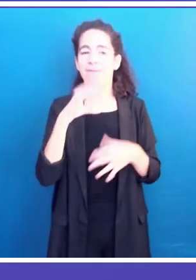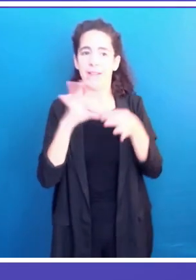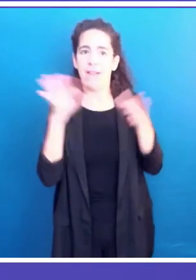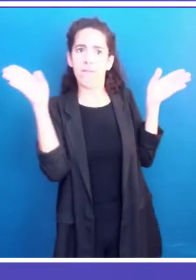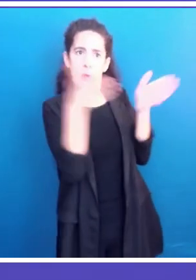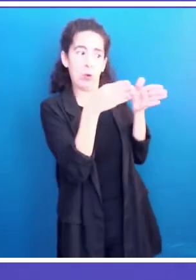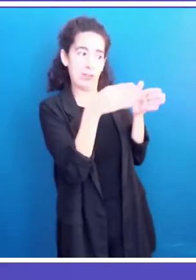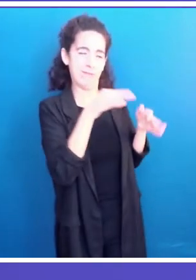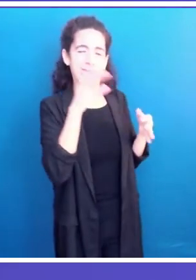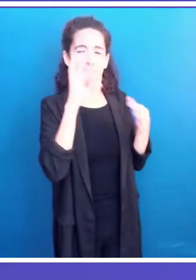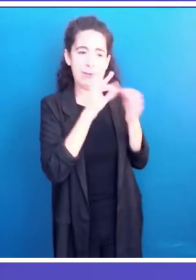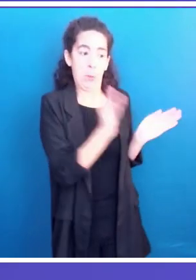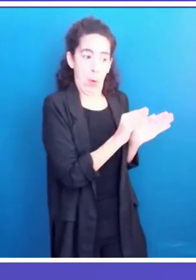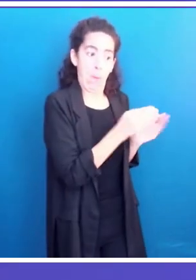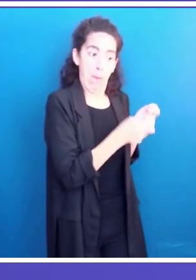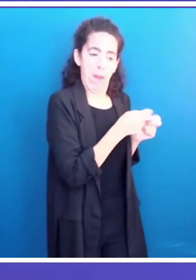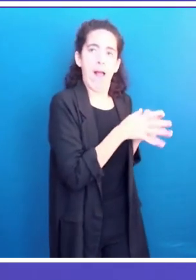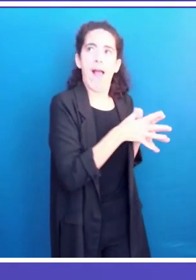أولاً نادية الكلمة لك،